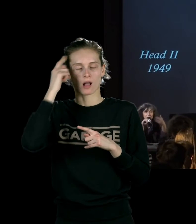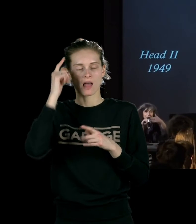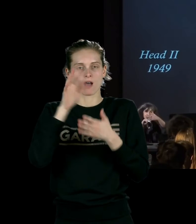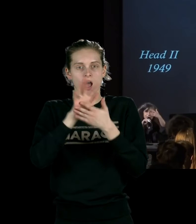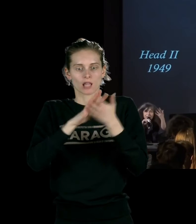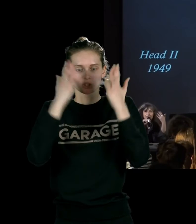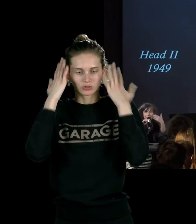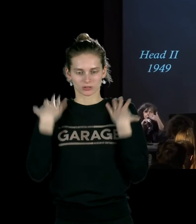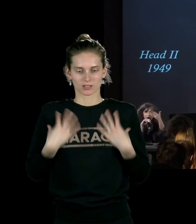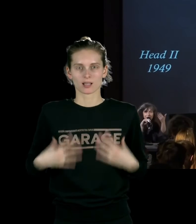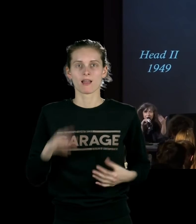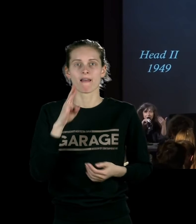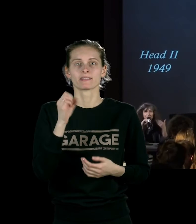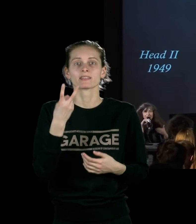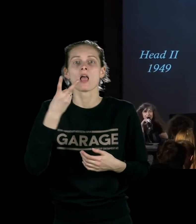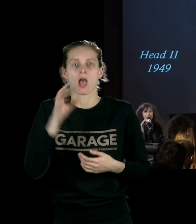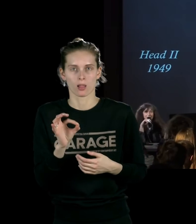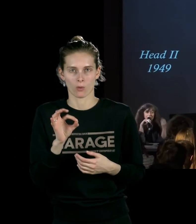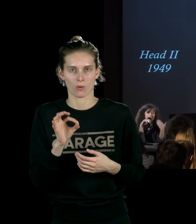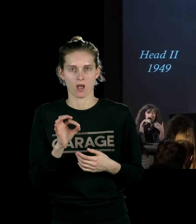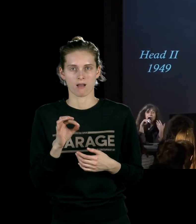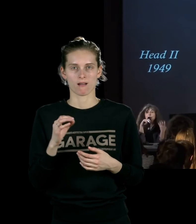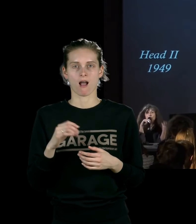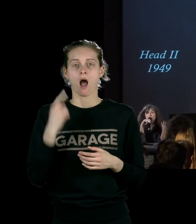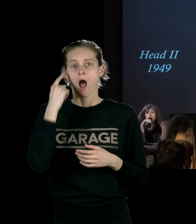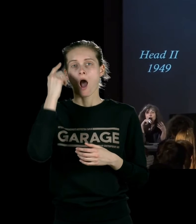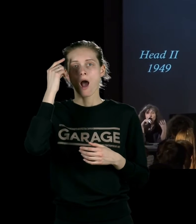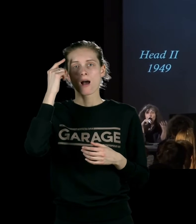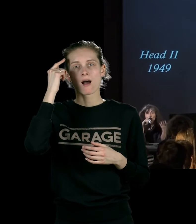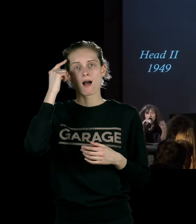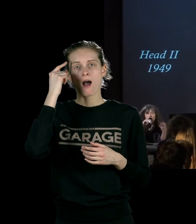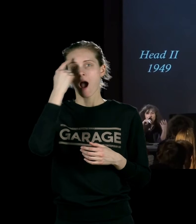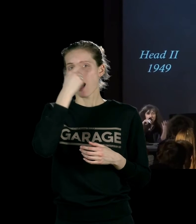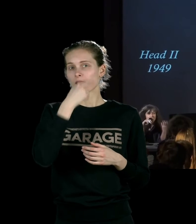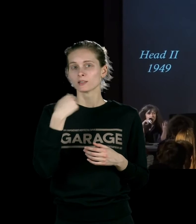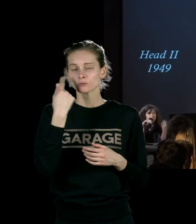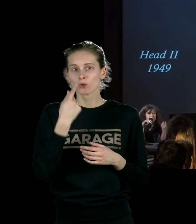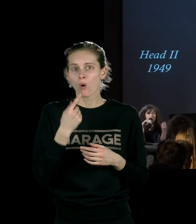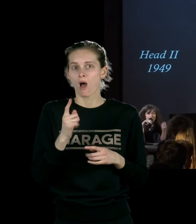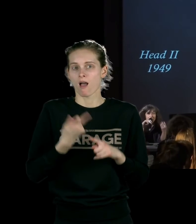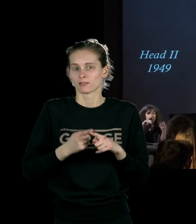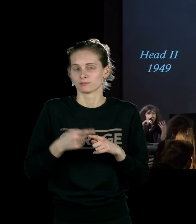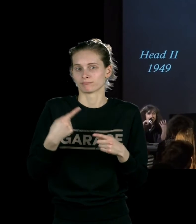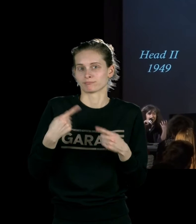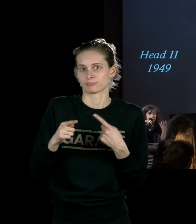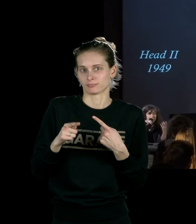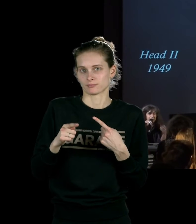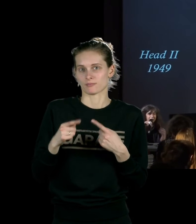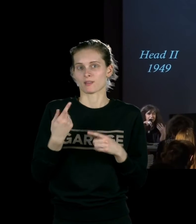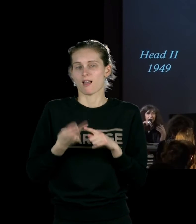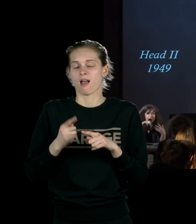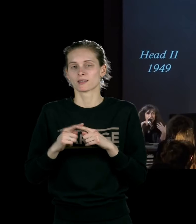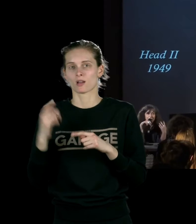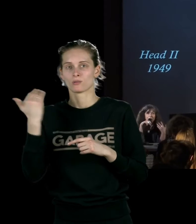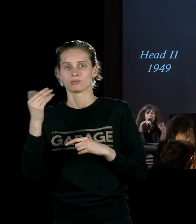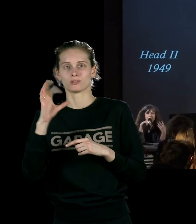тела. Лицо – это некое социальное, да, статус. А голова – это часть тела, это орган. И вот то, что рисует Фрэнсис Бэкон,